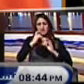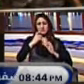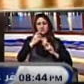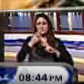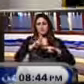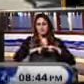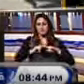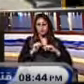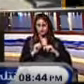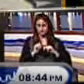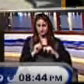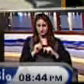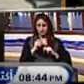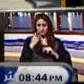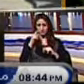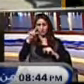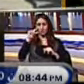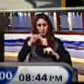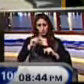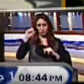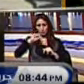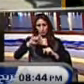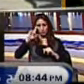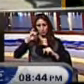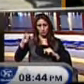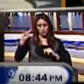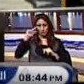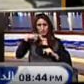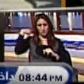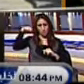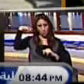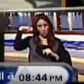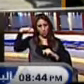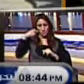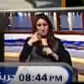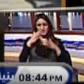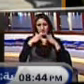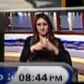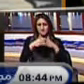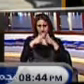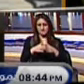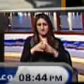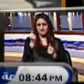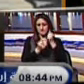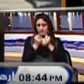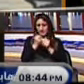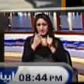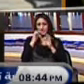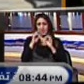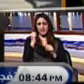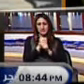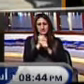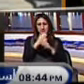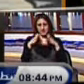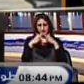النيل. الدكتور وليد عبد الغفار مساعد وزير النقل لشؤون النقل البحري أعلن عن الاتفاق على تشغيل ميناء